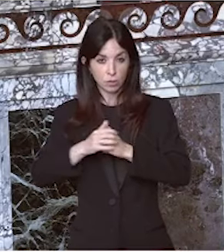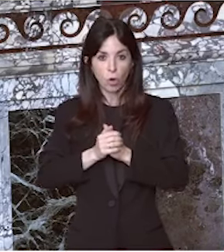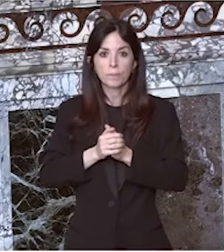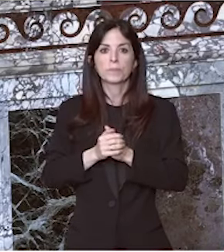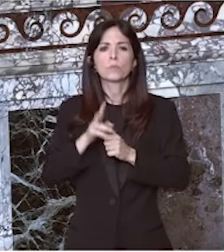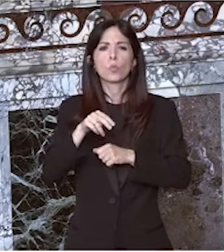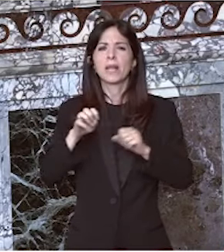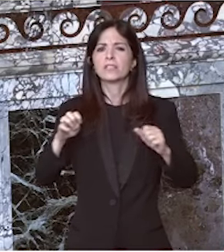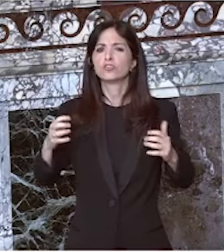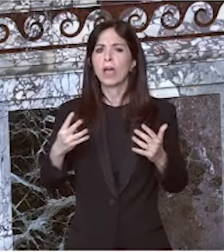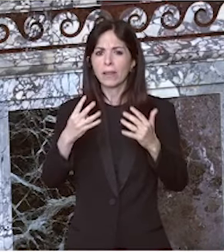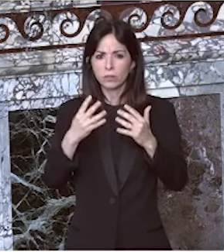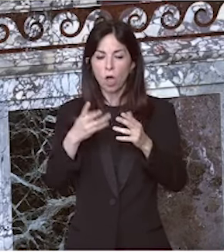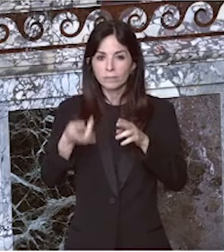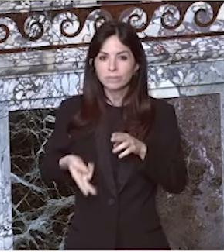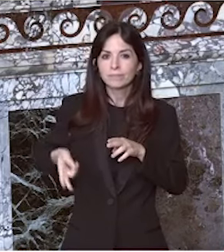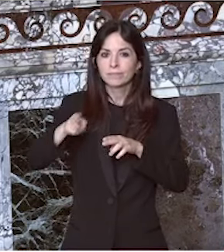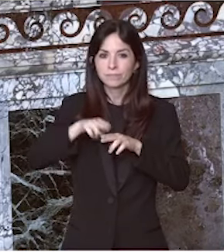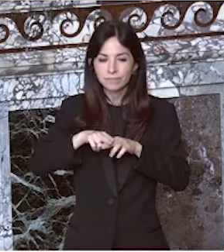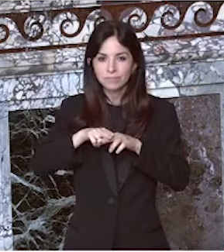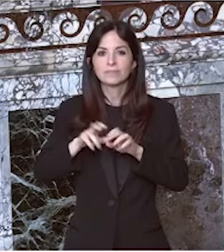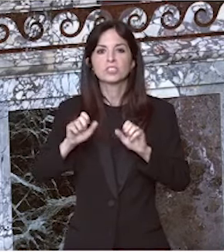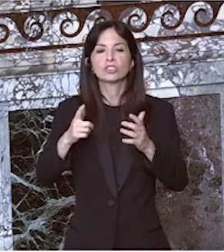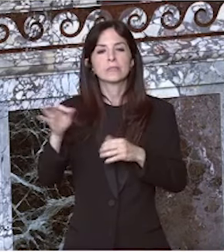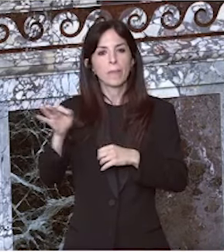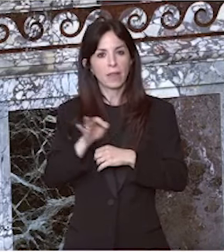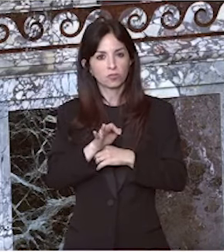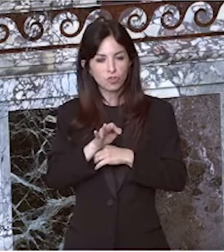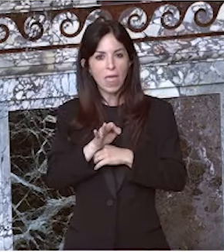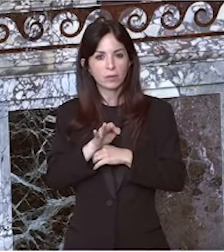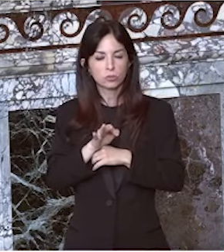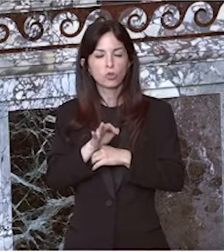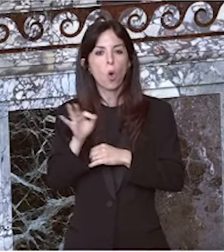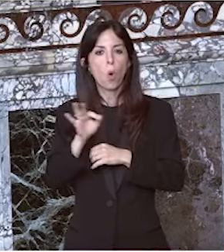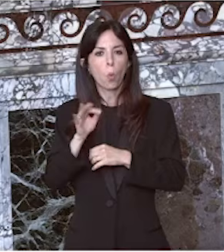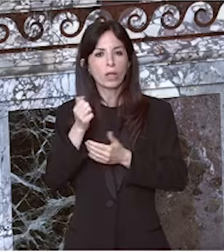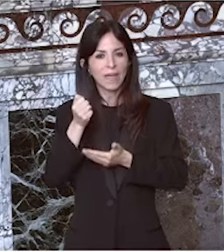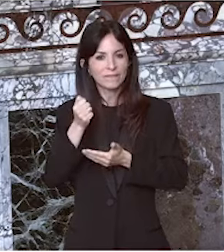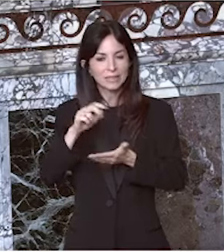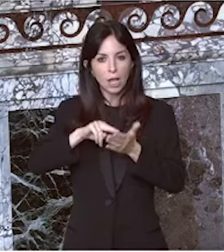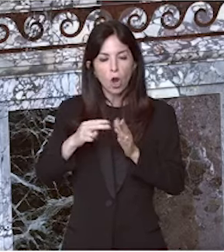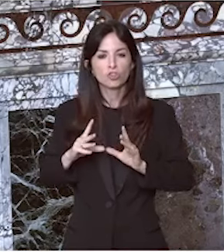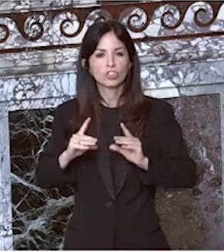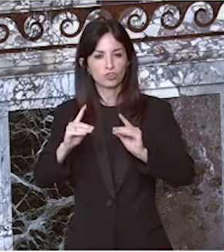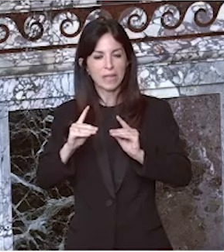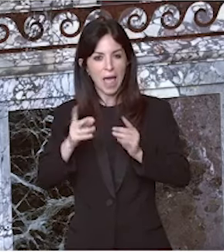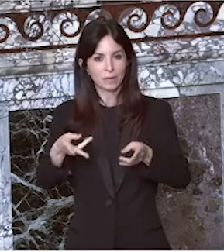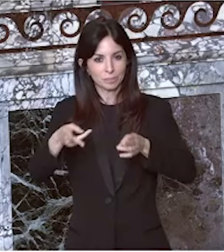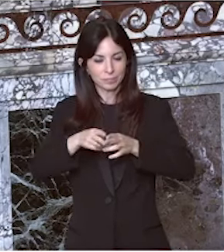industriali hanno raddoppiato al 17% la quota degli investimenti in tecnologie digitali.